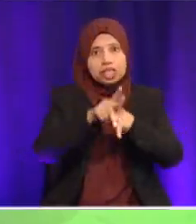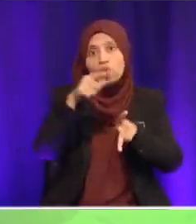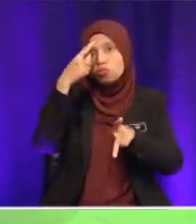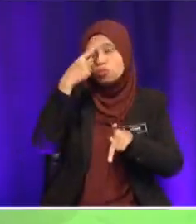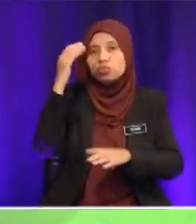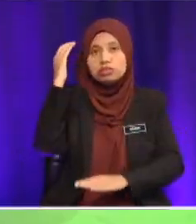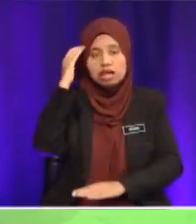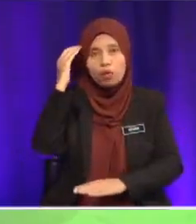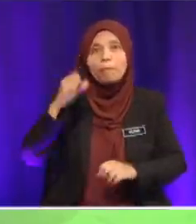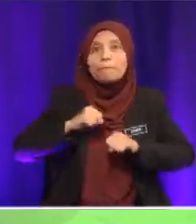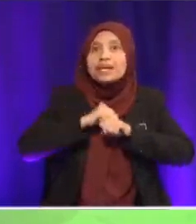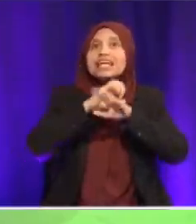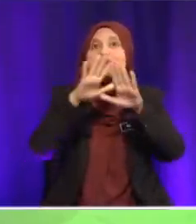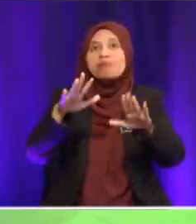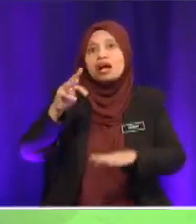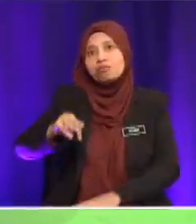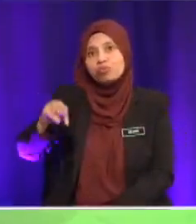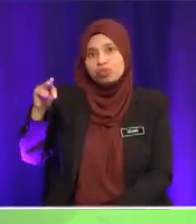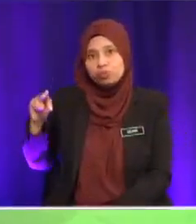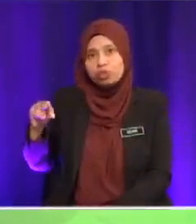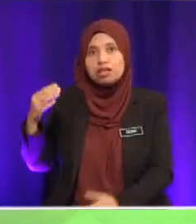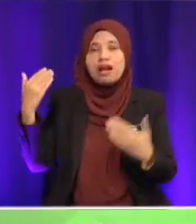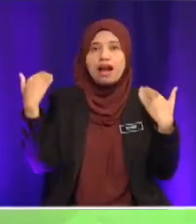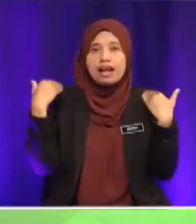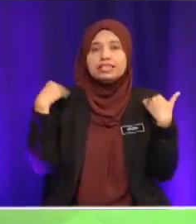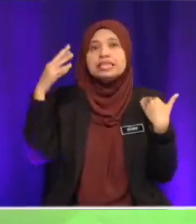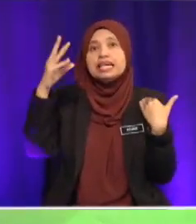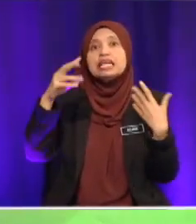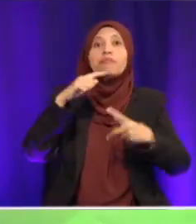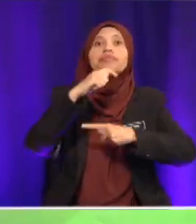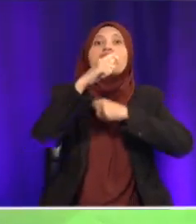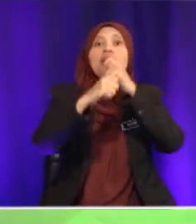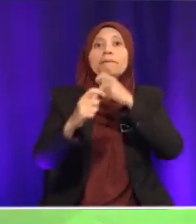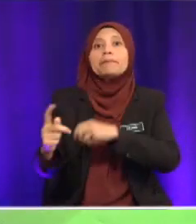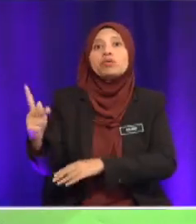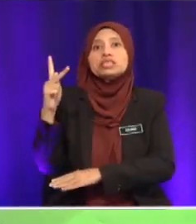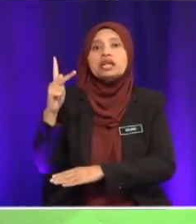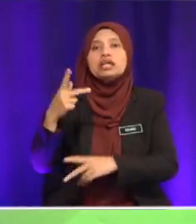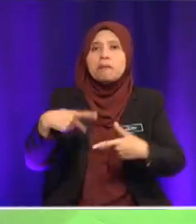mengetahui perkembangan murid-murid kita tahu ada 6 tahap penguasaan